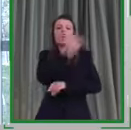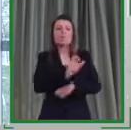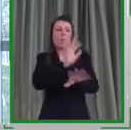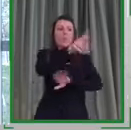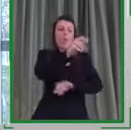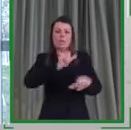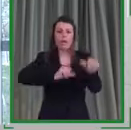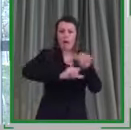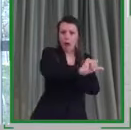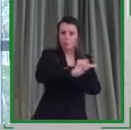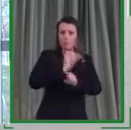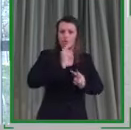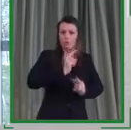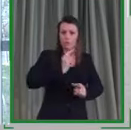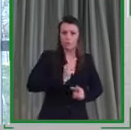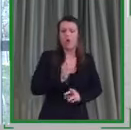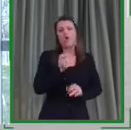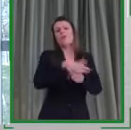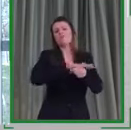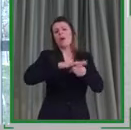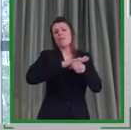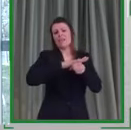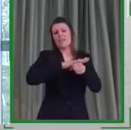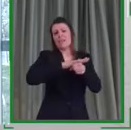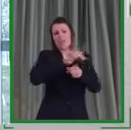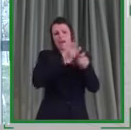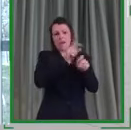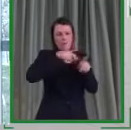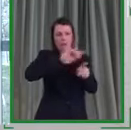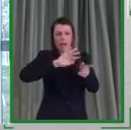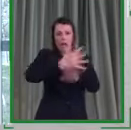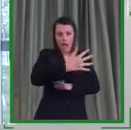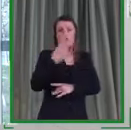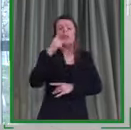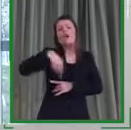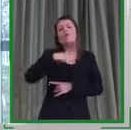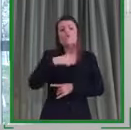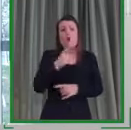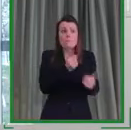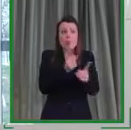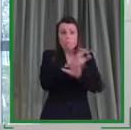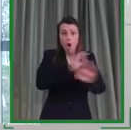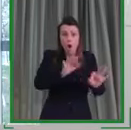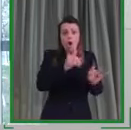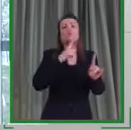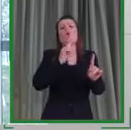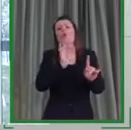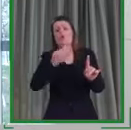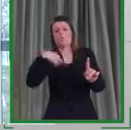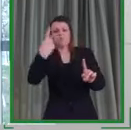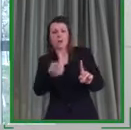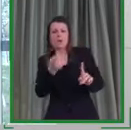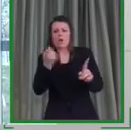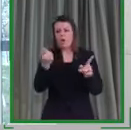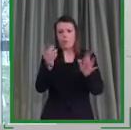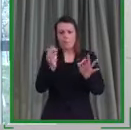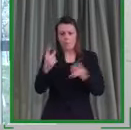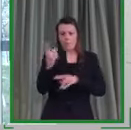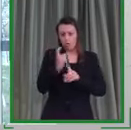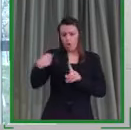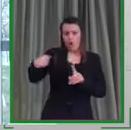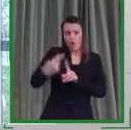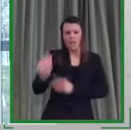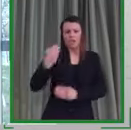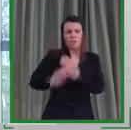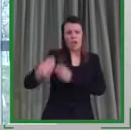faremo poi una diretta apposta per rispondere a tutte le domande che ci avete fatto in questi giorni per chiarire